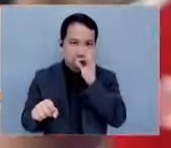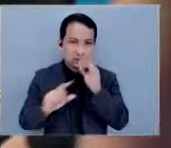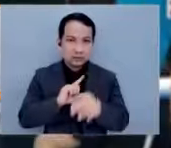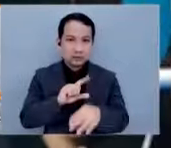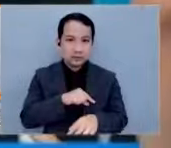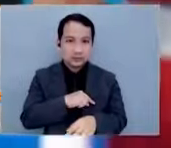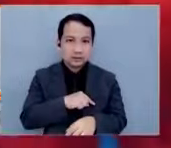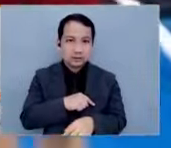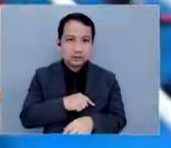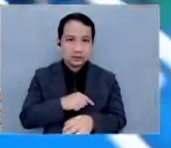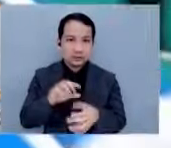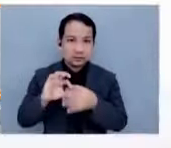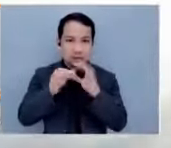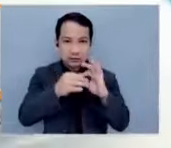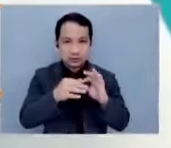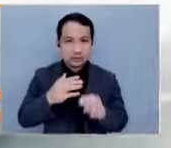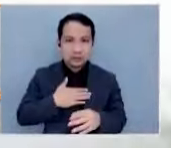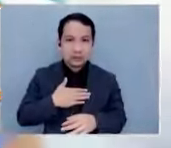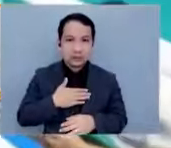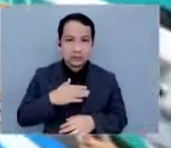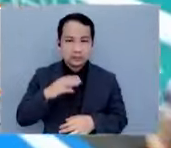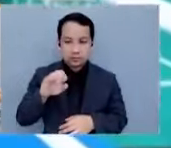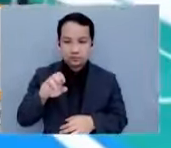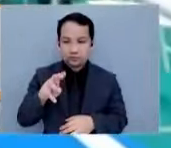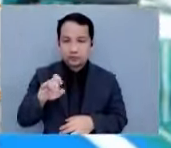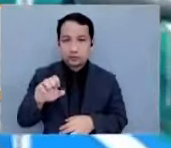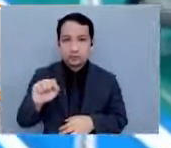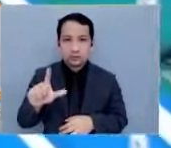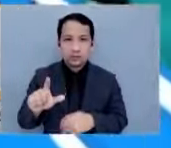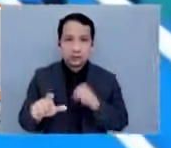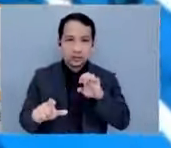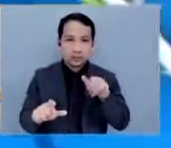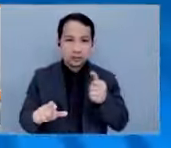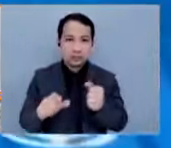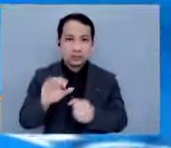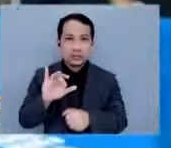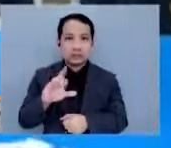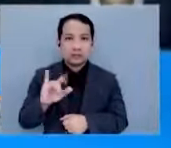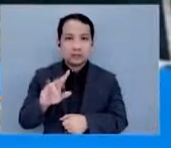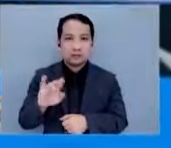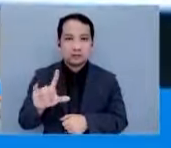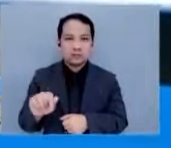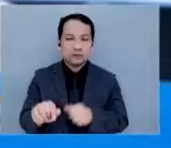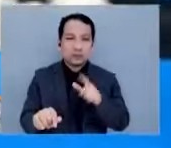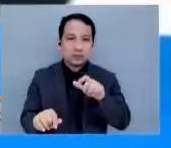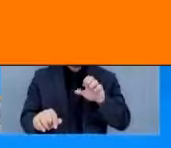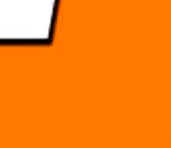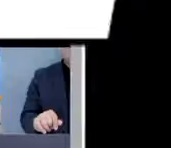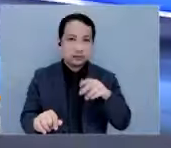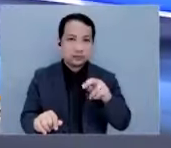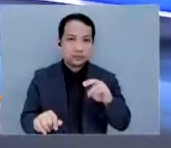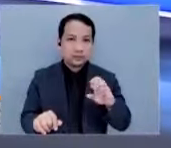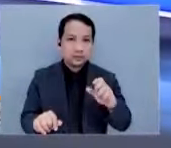Olympics kasama sina Yumir Marshall, EJ Obiena, Carlos Yulo at Alea Sinegan.